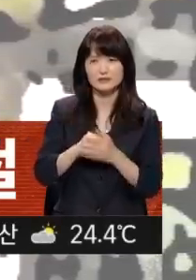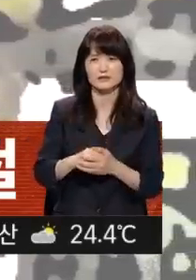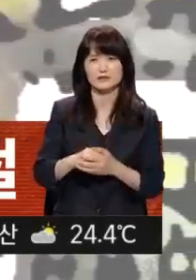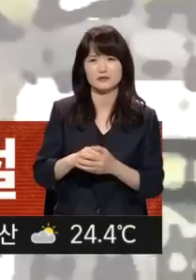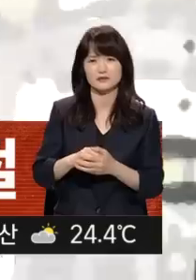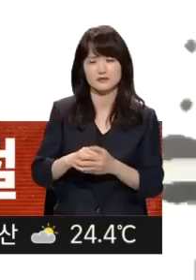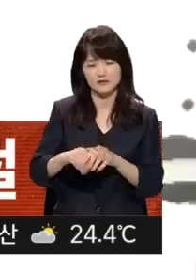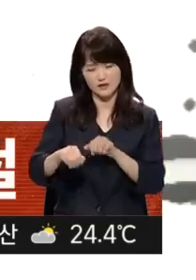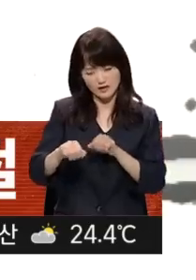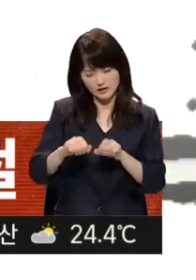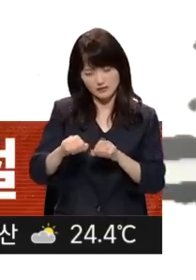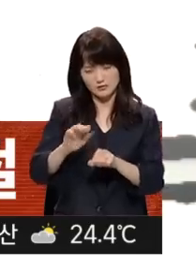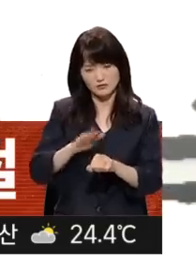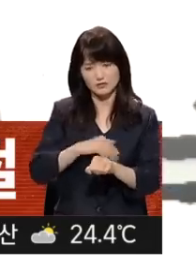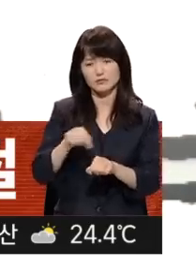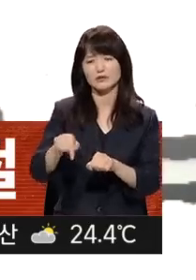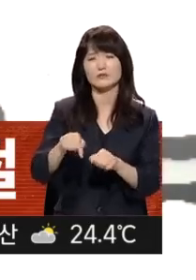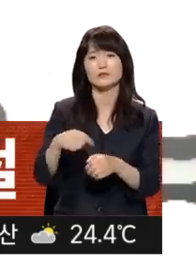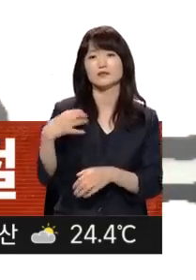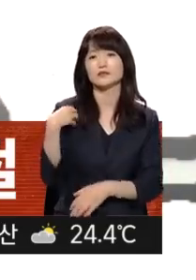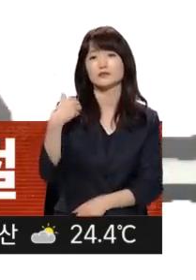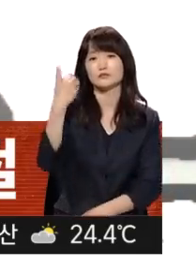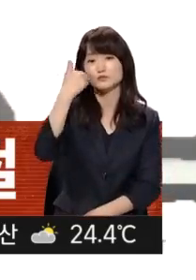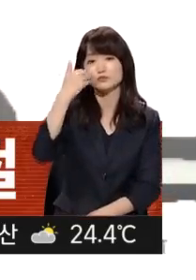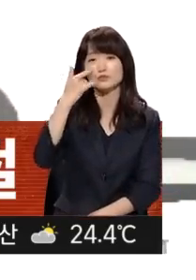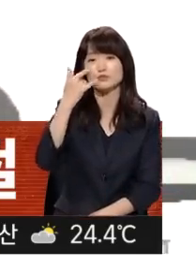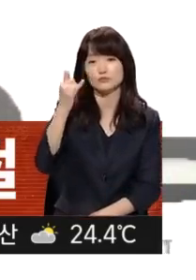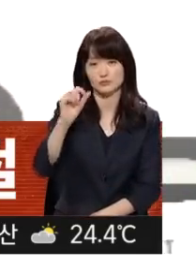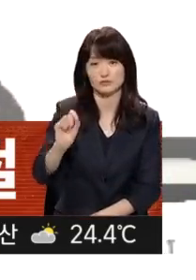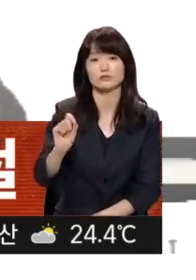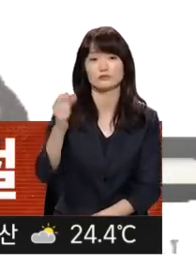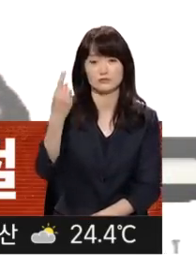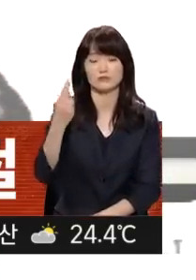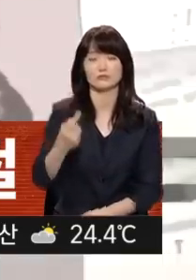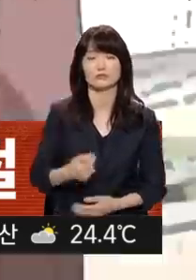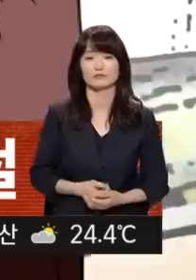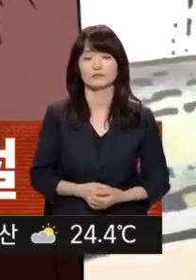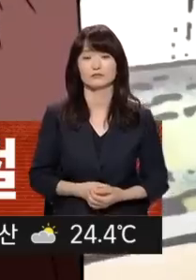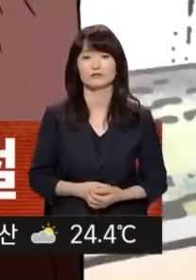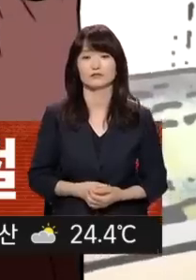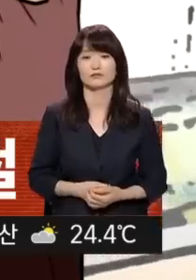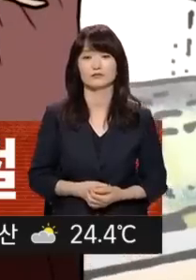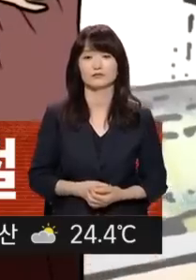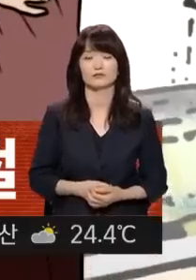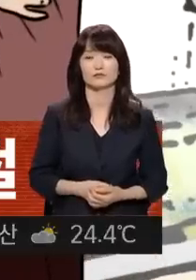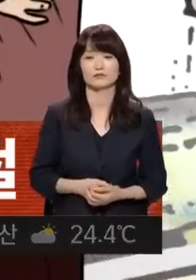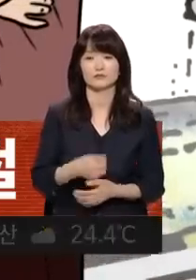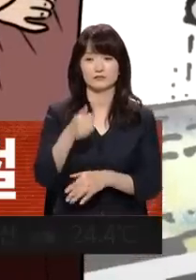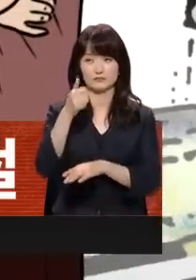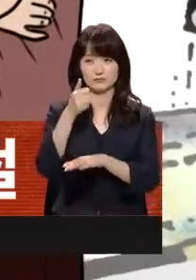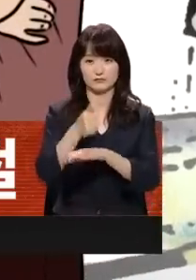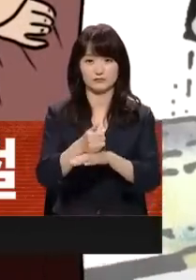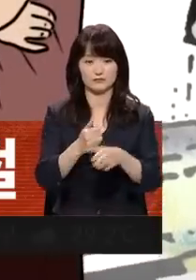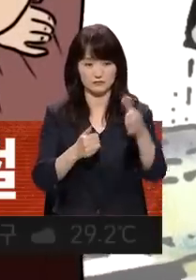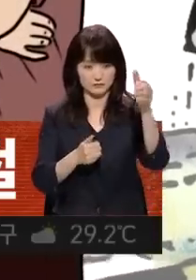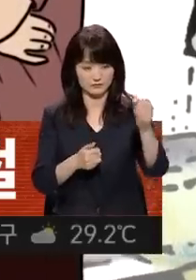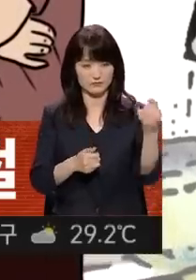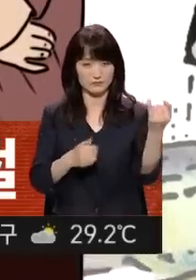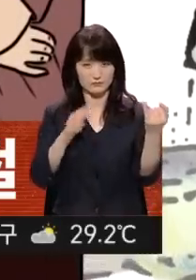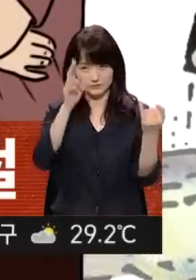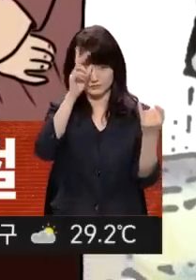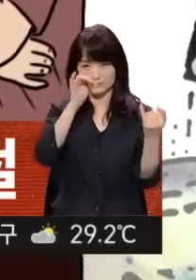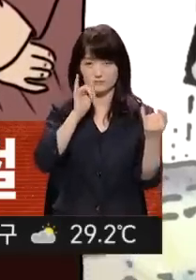한다면 적어도 그 책임은 부모 탓이다라고 우리가 생각하는 것은 당연한 것이죠 그래서 이제 결국 점주는 경찰을